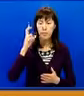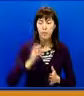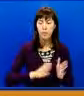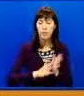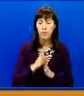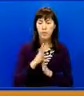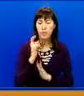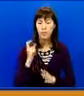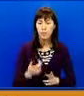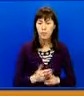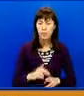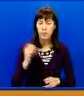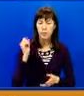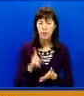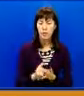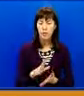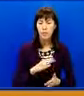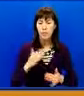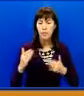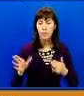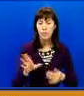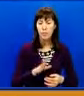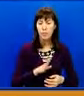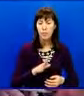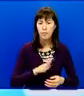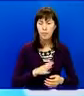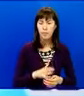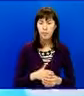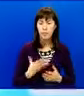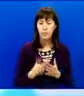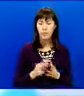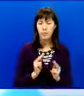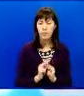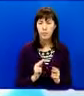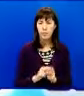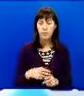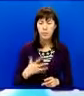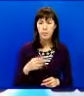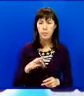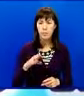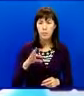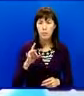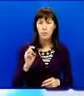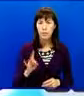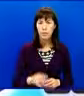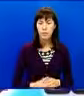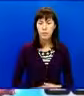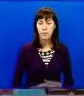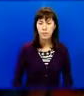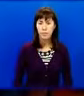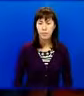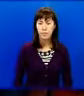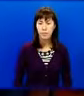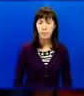подрастающего поколения. Поэтому он должен быть разносторонним и быть образцовым примером для своих учеников, считают лутерарские педагоги. Анна Шолгина,